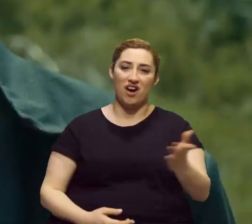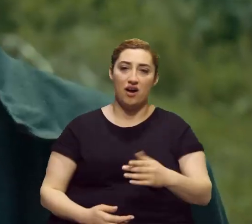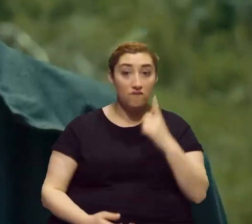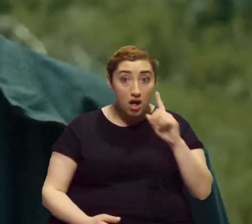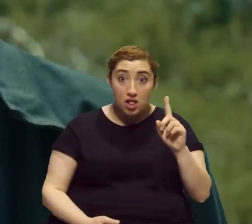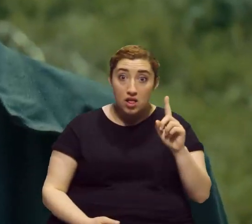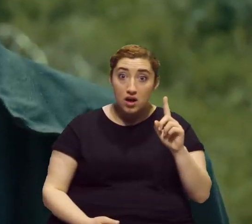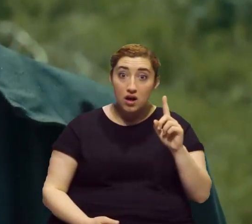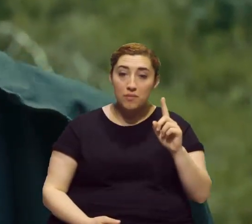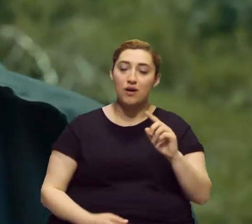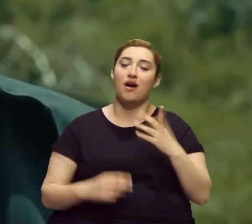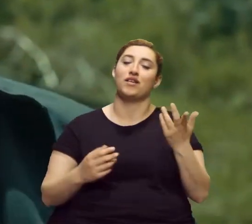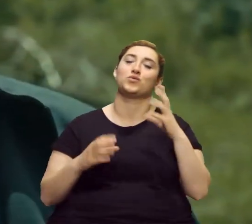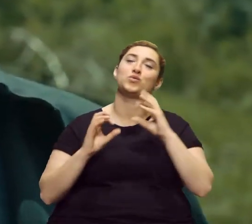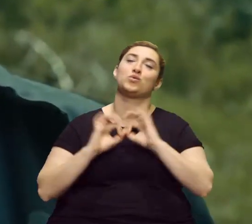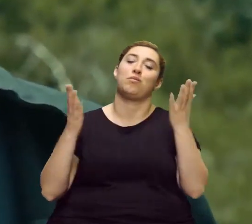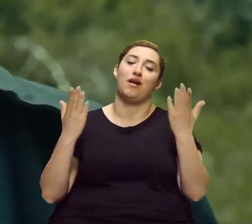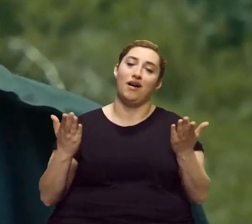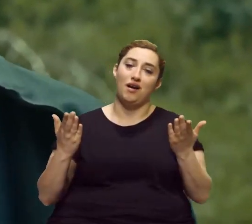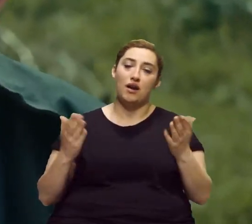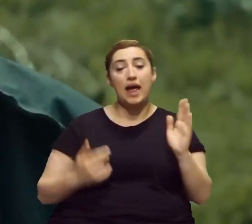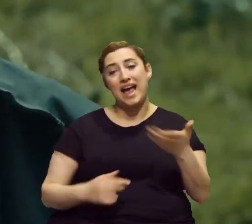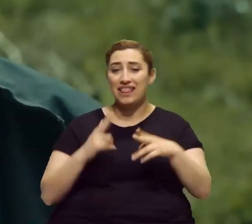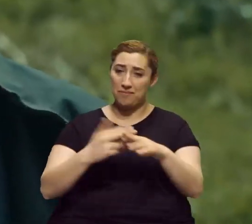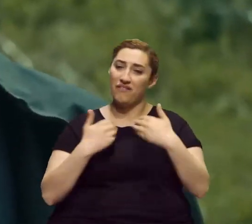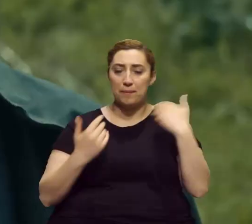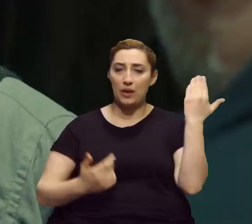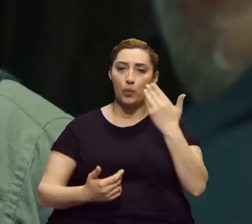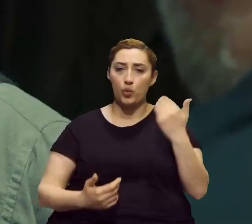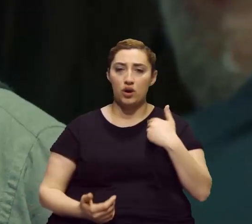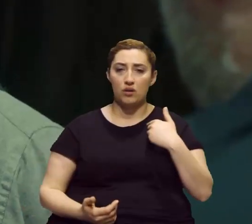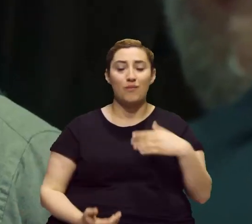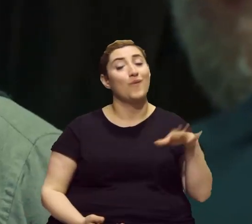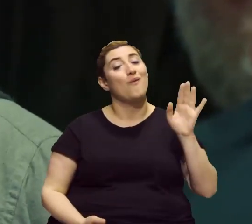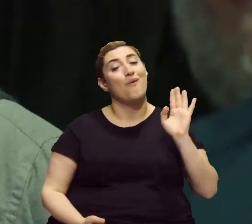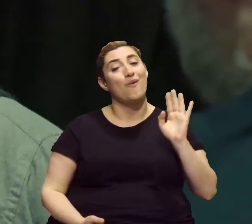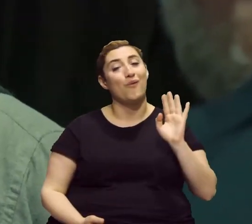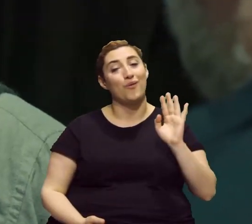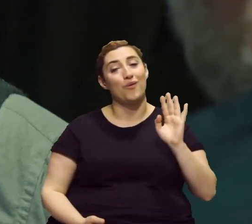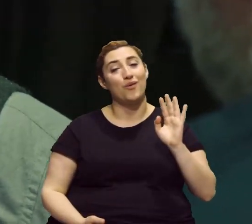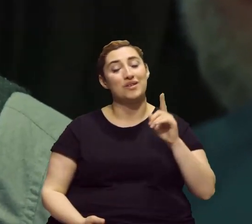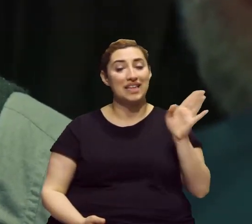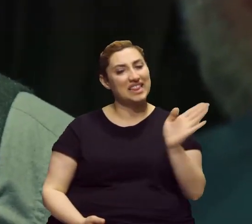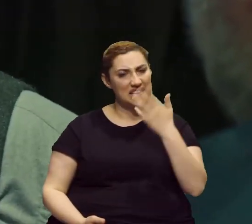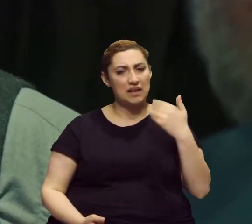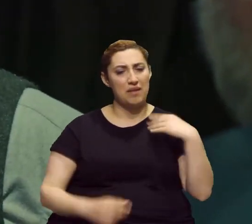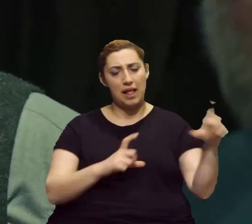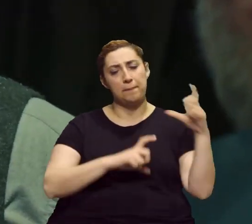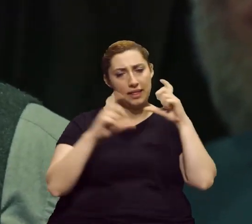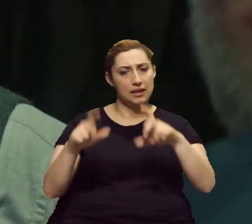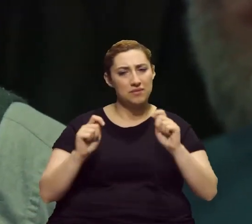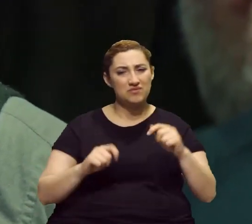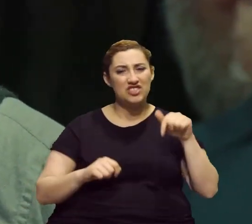elimde. Vallahi mi ha? Hay sen çok yaşa. Hadi hemen ver de götüreyim. Ha, yok. Sen git, ben alır